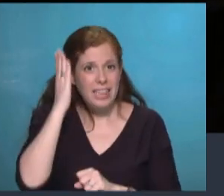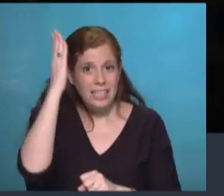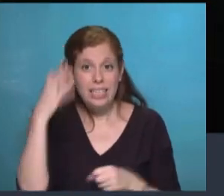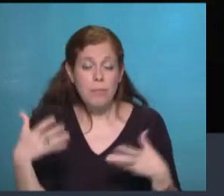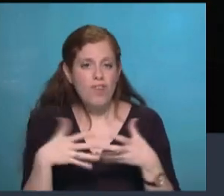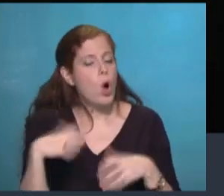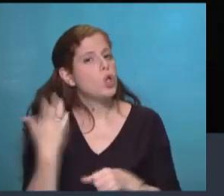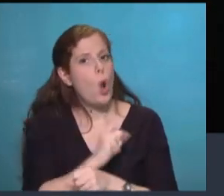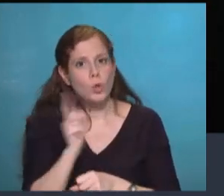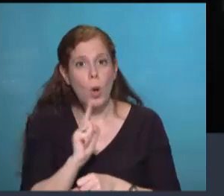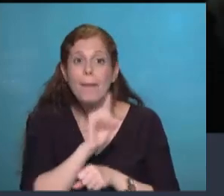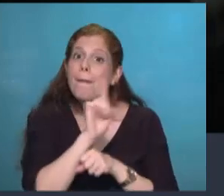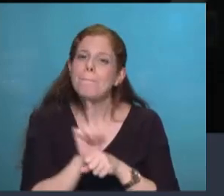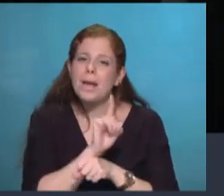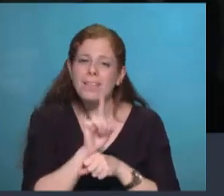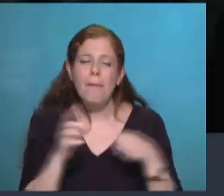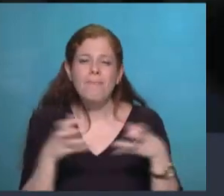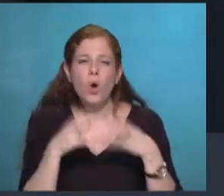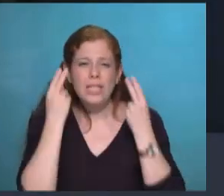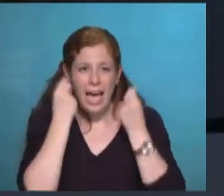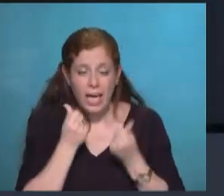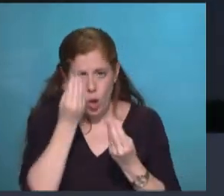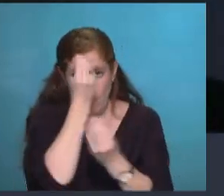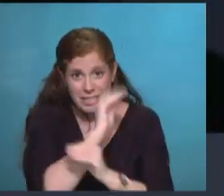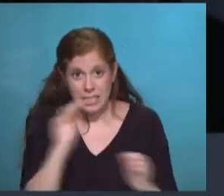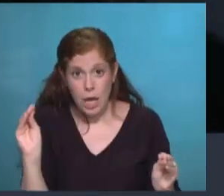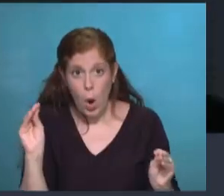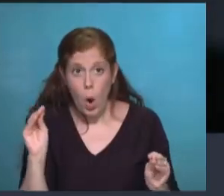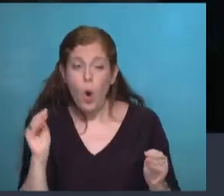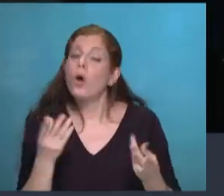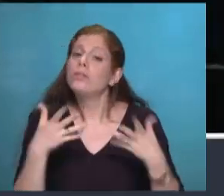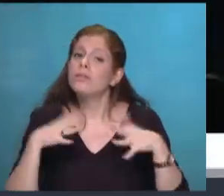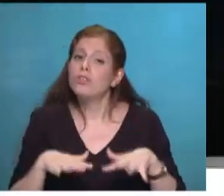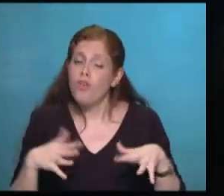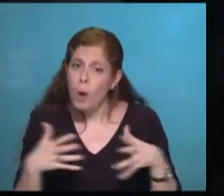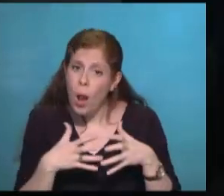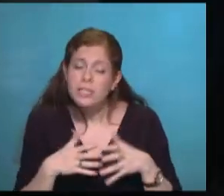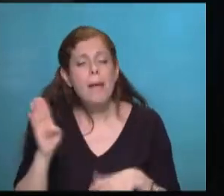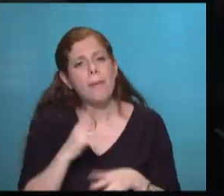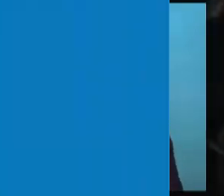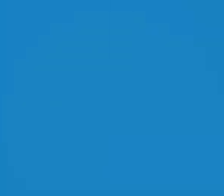צולחים. בינתיים המפלגות החרדיות מצהירות נשב בקואליציה רק עם נתניהו.